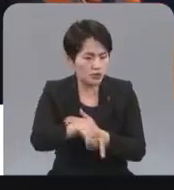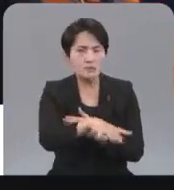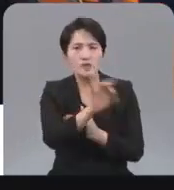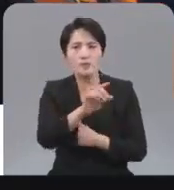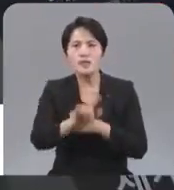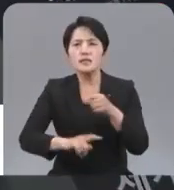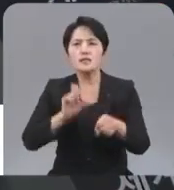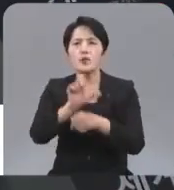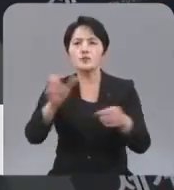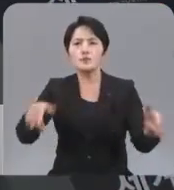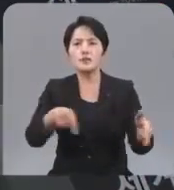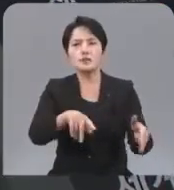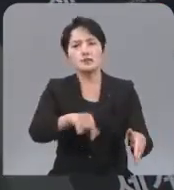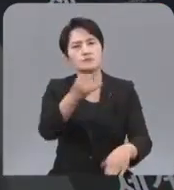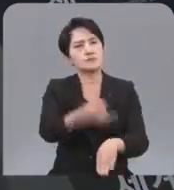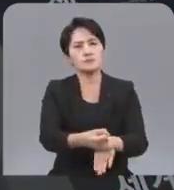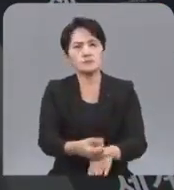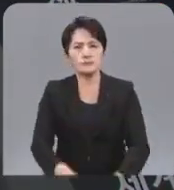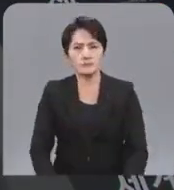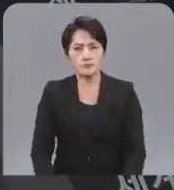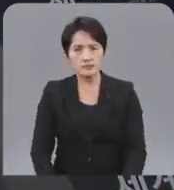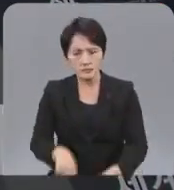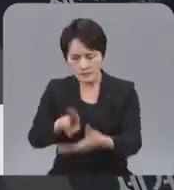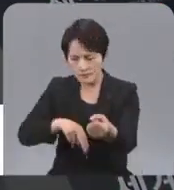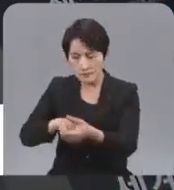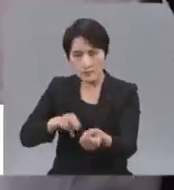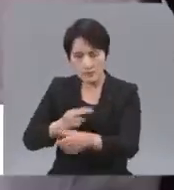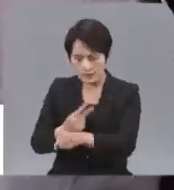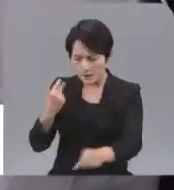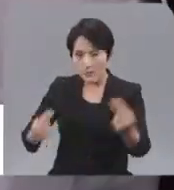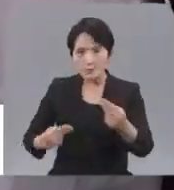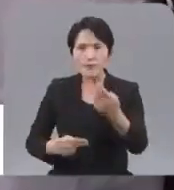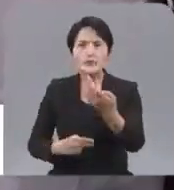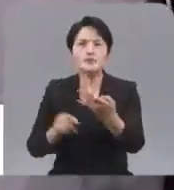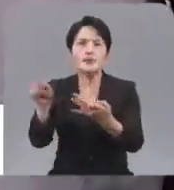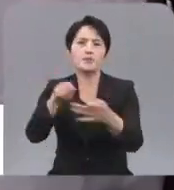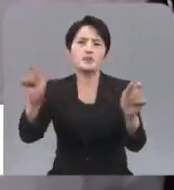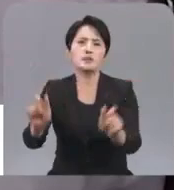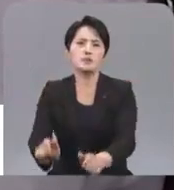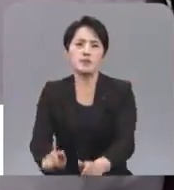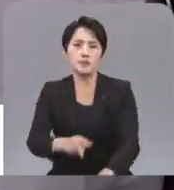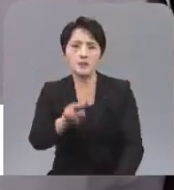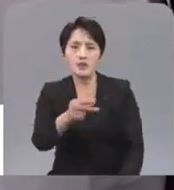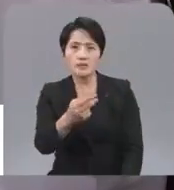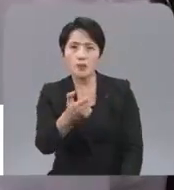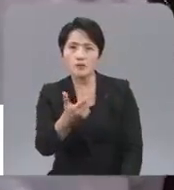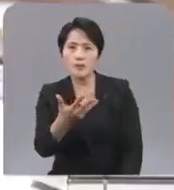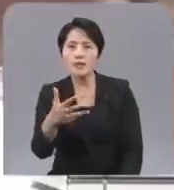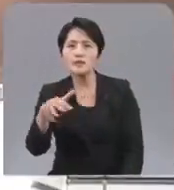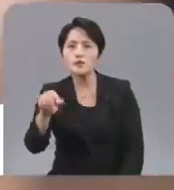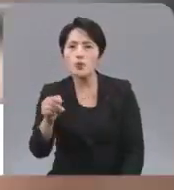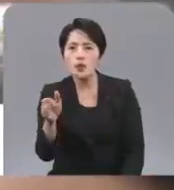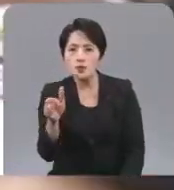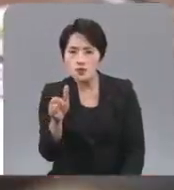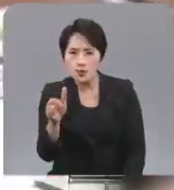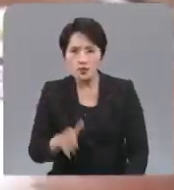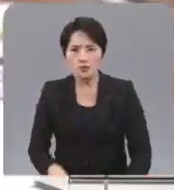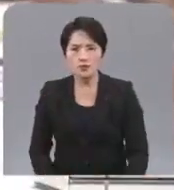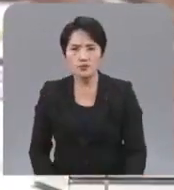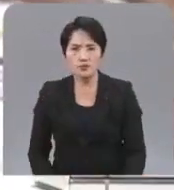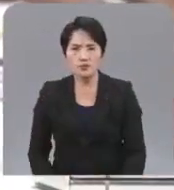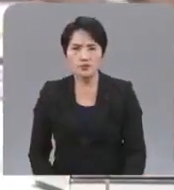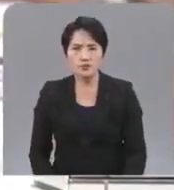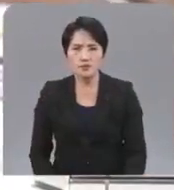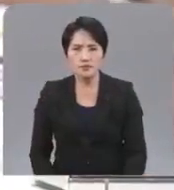たサムスン電子は9日去年の決算の速報値を発表しましたそれによります